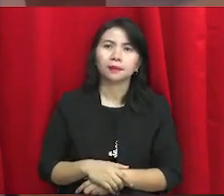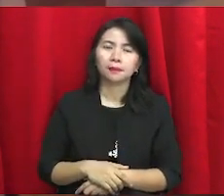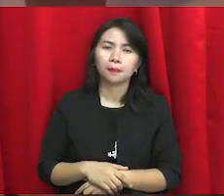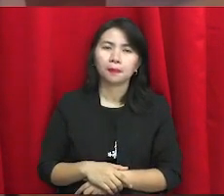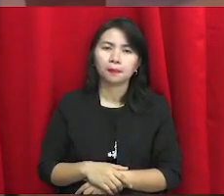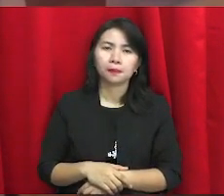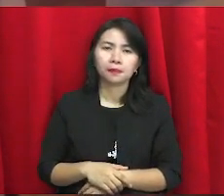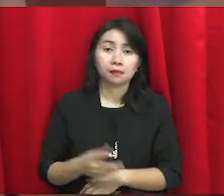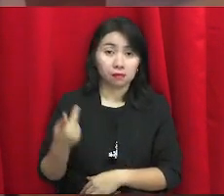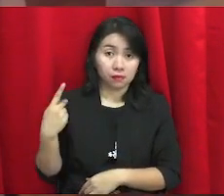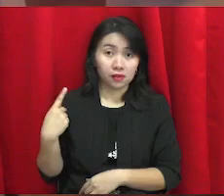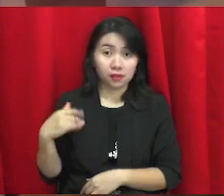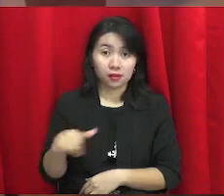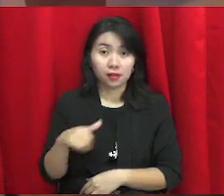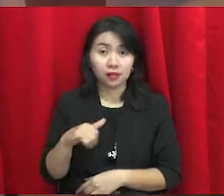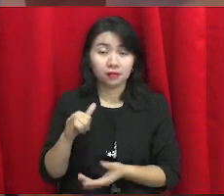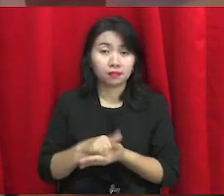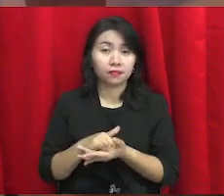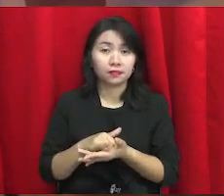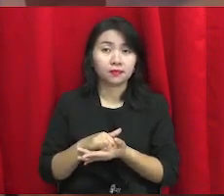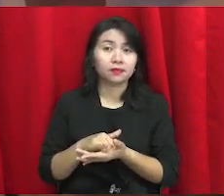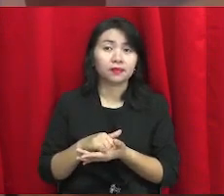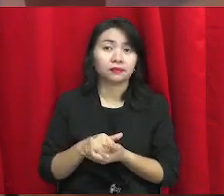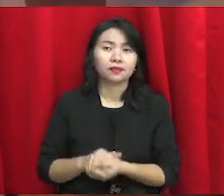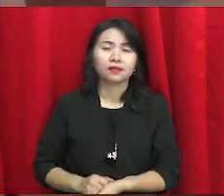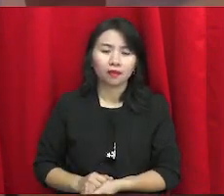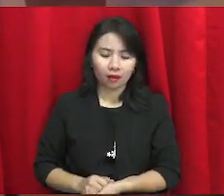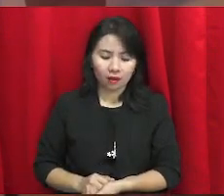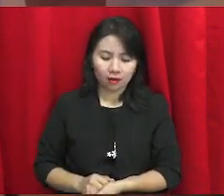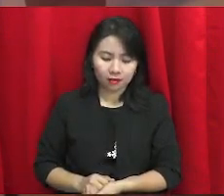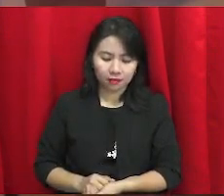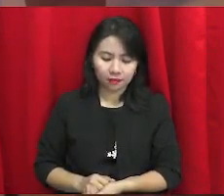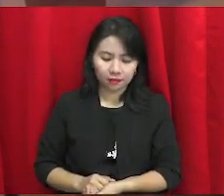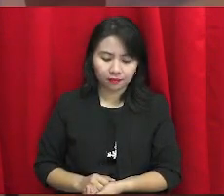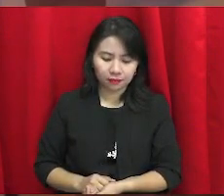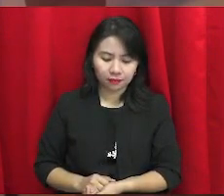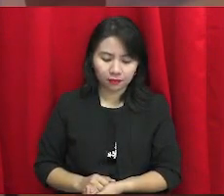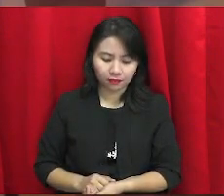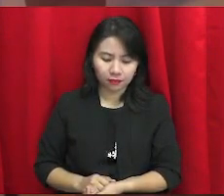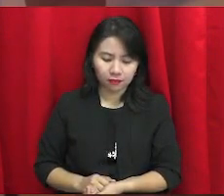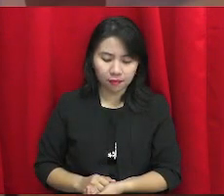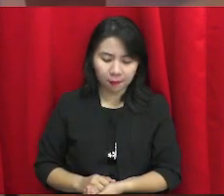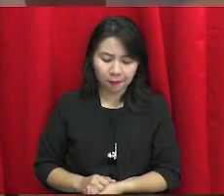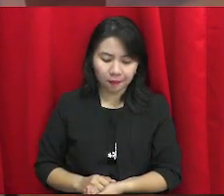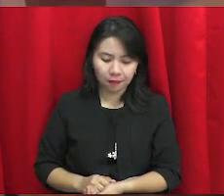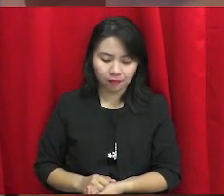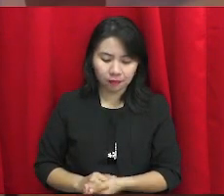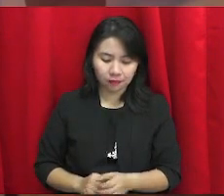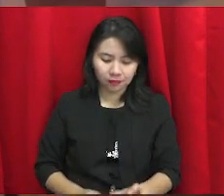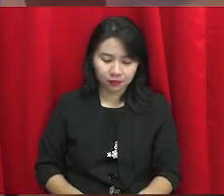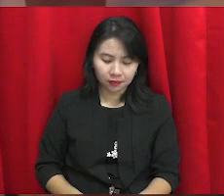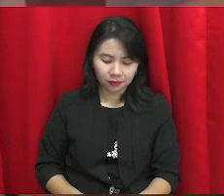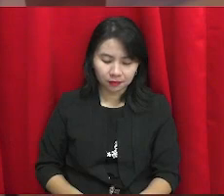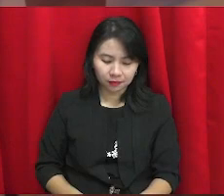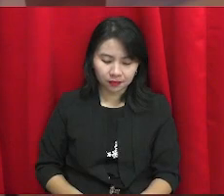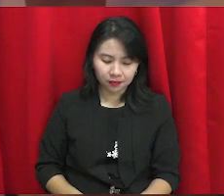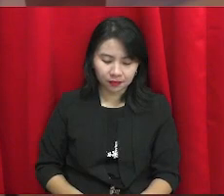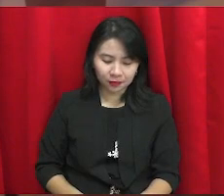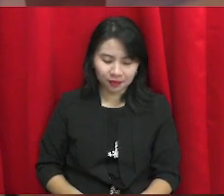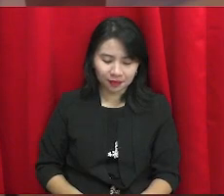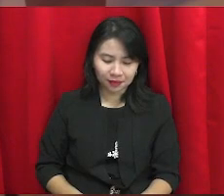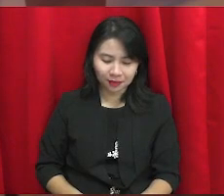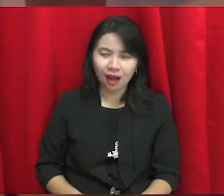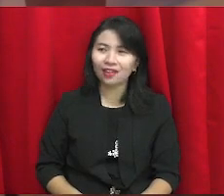Yeah. Ganun ba talagang ganun? Okay. Ituloy nyo lang kasi baka may gusto ko rin kayong i-order.